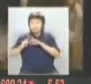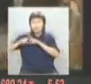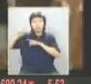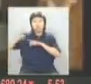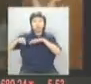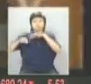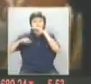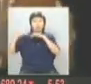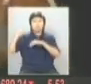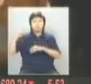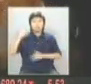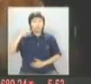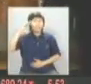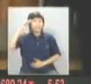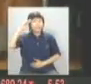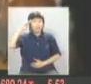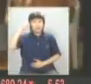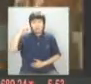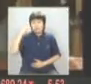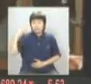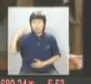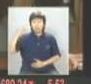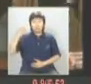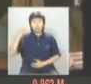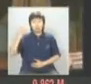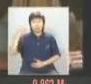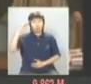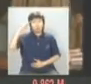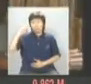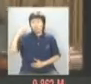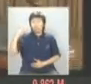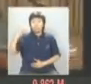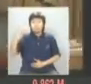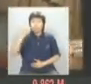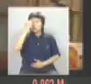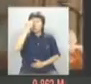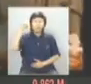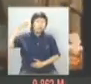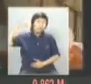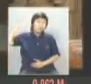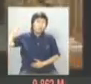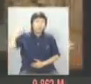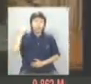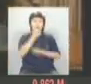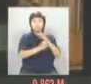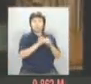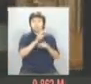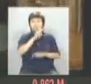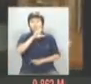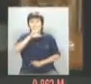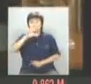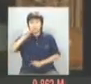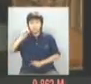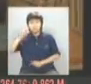ะมียด 100 โรเมปีพุธศกราษ 2512พันเอกกระดาฟี่ได้นำพลับพักที่ล้วนเป็ทหารชั้นผู้น้อย